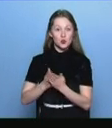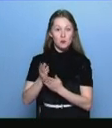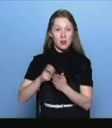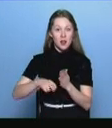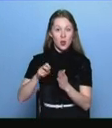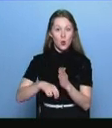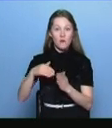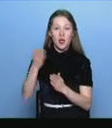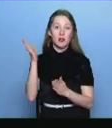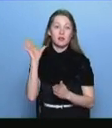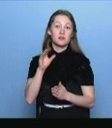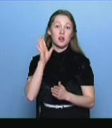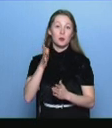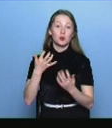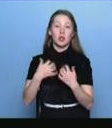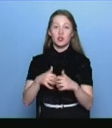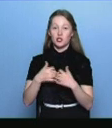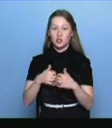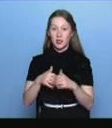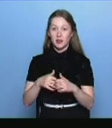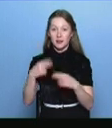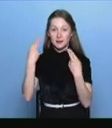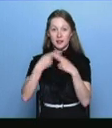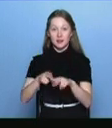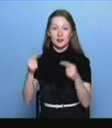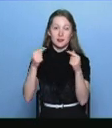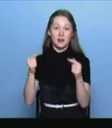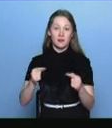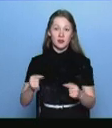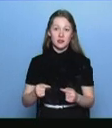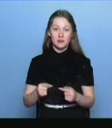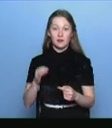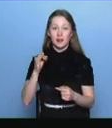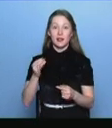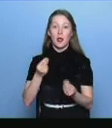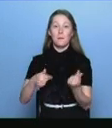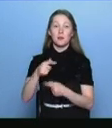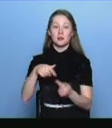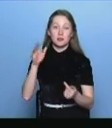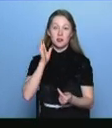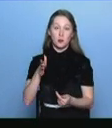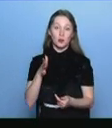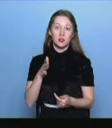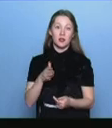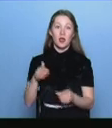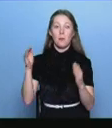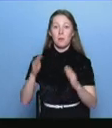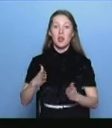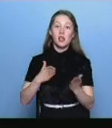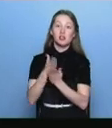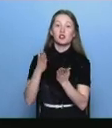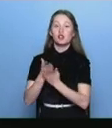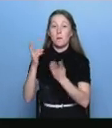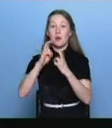расчеты, произведенные с контрольной кассовой техникой, и, соответственно, бизнес избежит выхода проверок со стороны налоговых